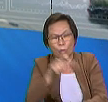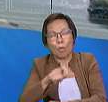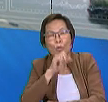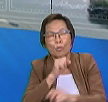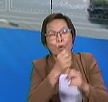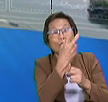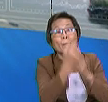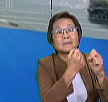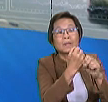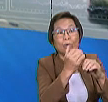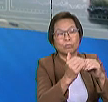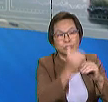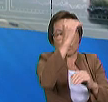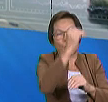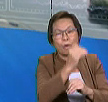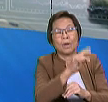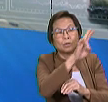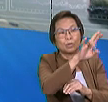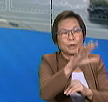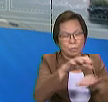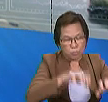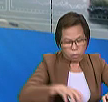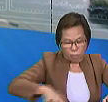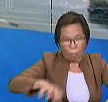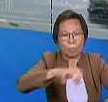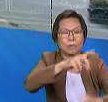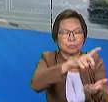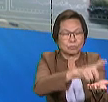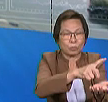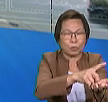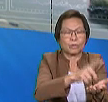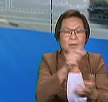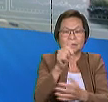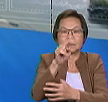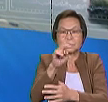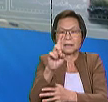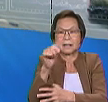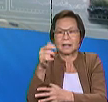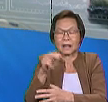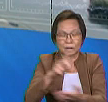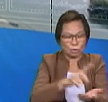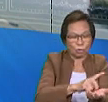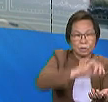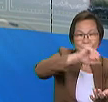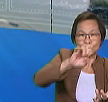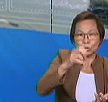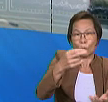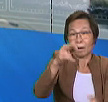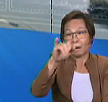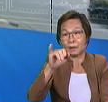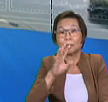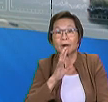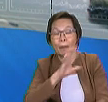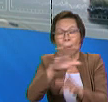tahun ke atas di 75 locality pegawai kesehatan kawasan salahkan dokter Johari awan besar kata ia